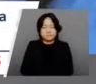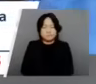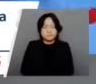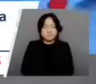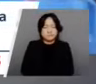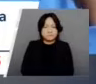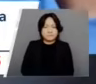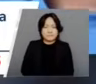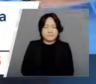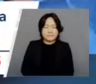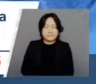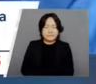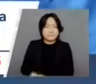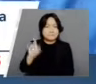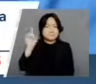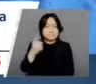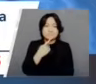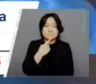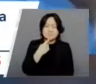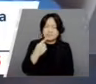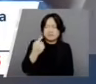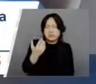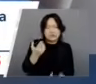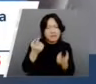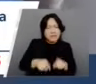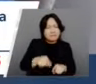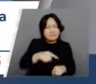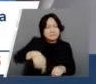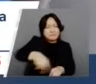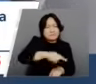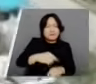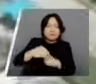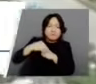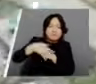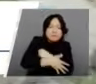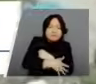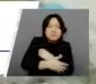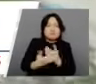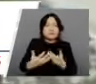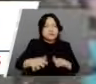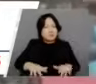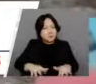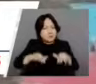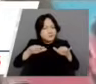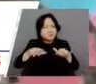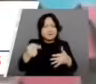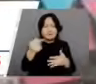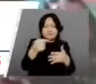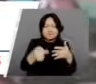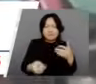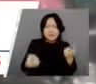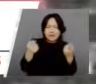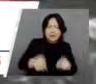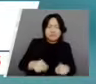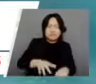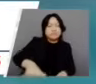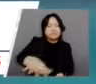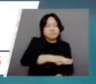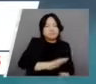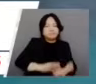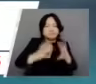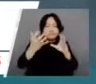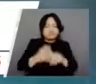Usually, dahil sa landslide, dahil ng erode, dahil malakas ang baha. Pero if we look at the main roads,